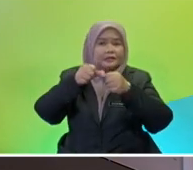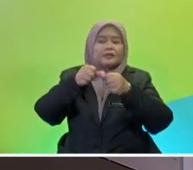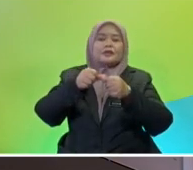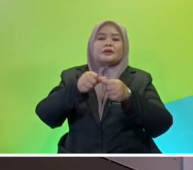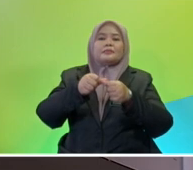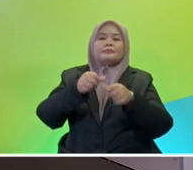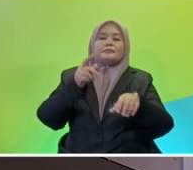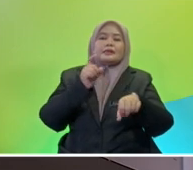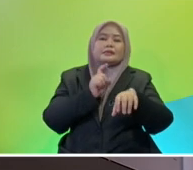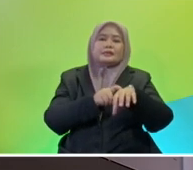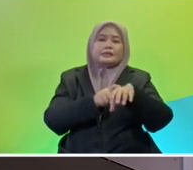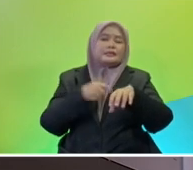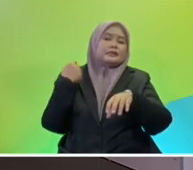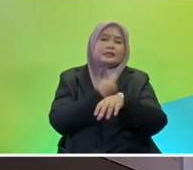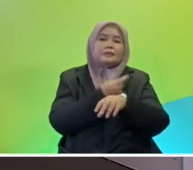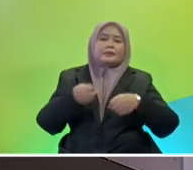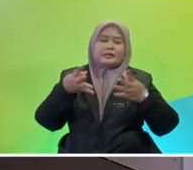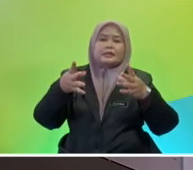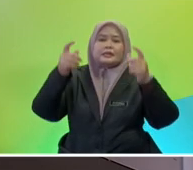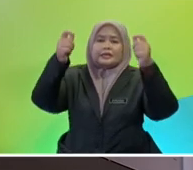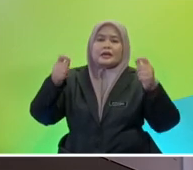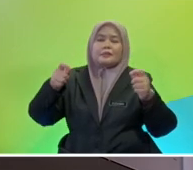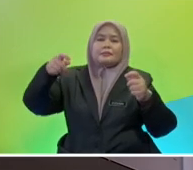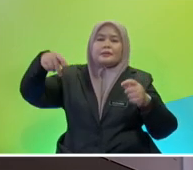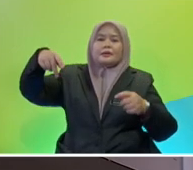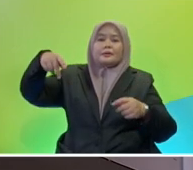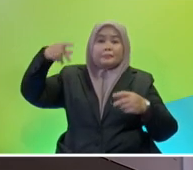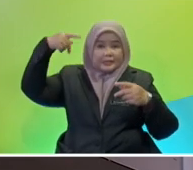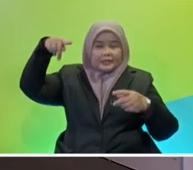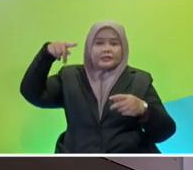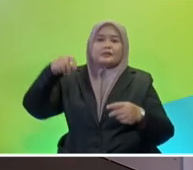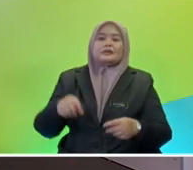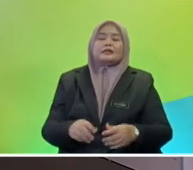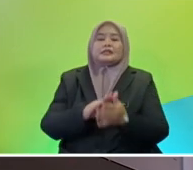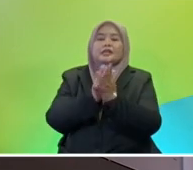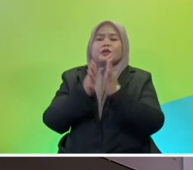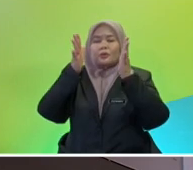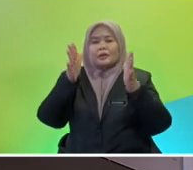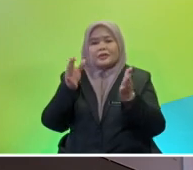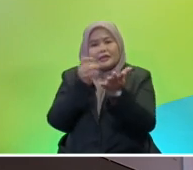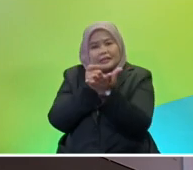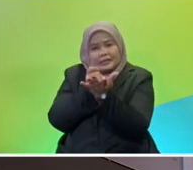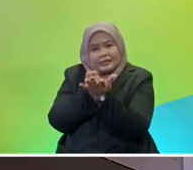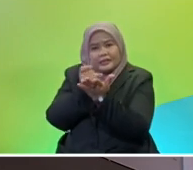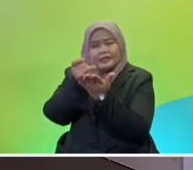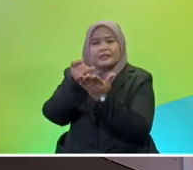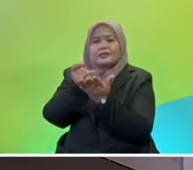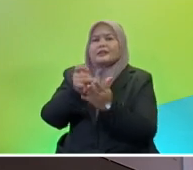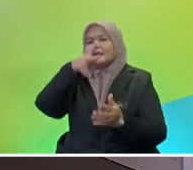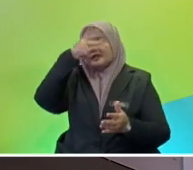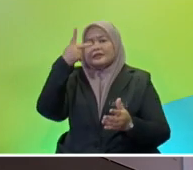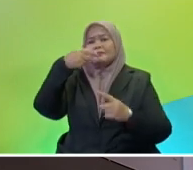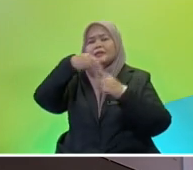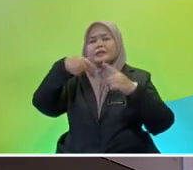ketika kita hendak memberikan tahap prestasi Jadilah orang yang berintegrity karena apa